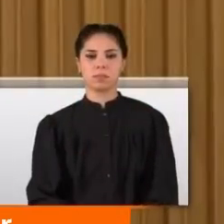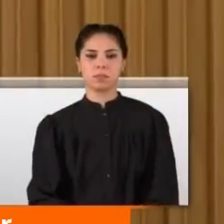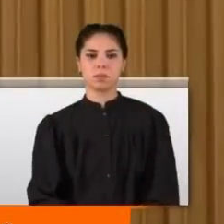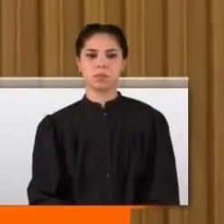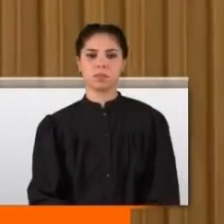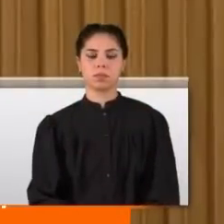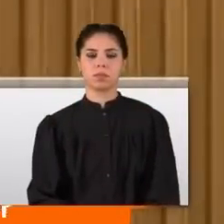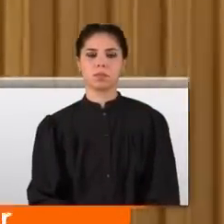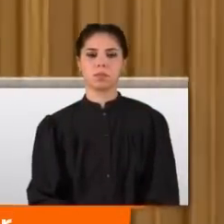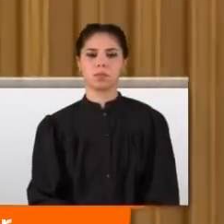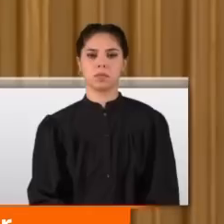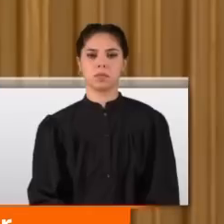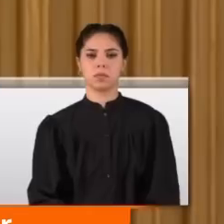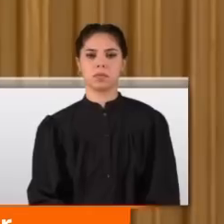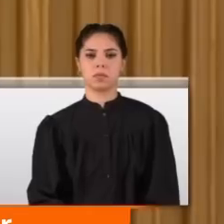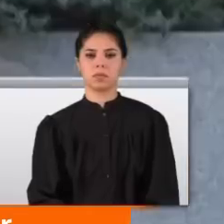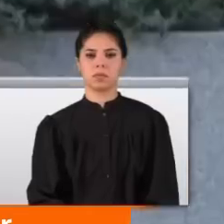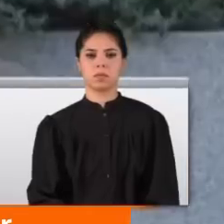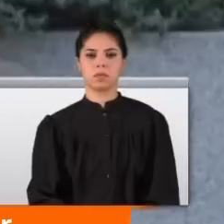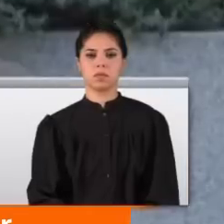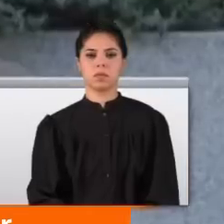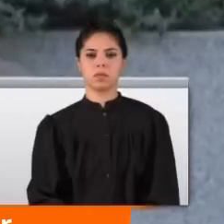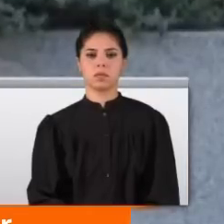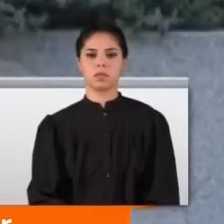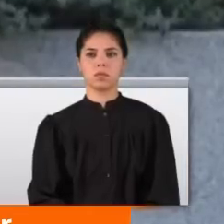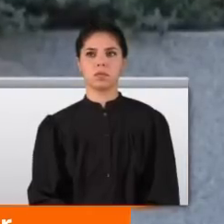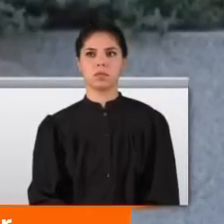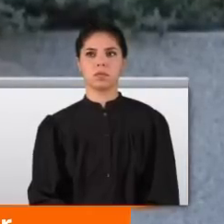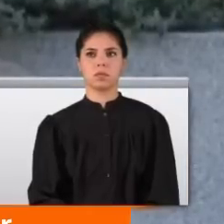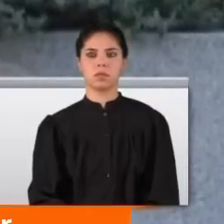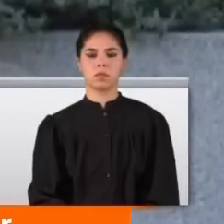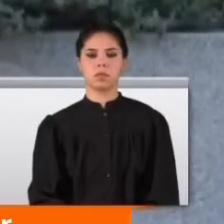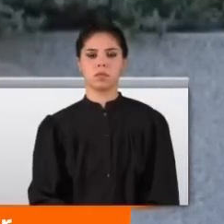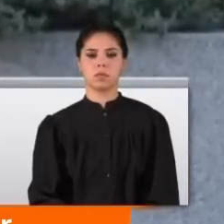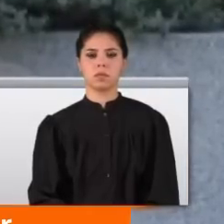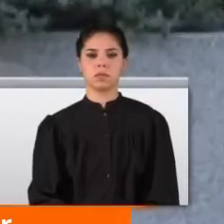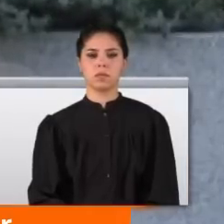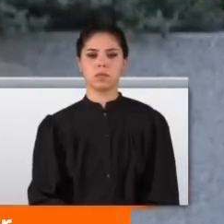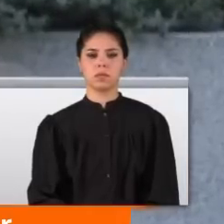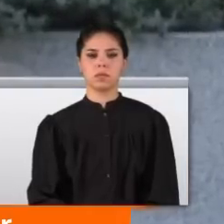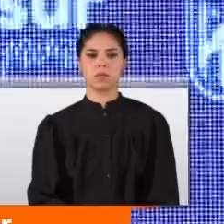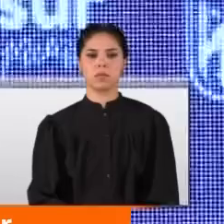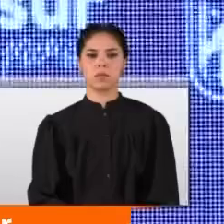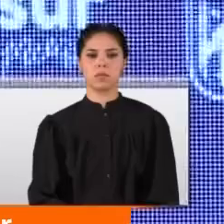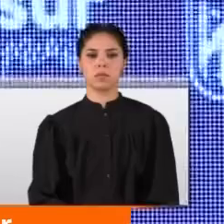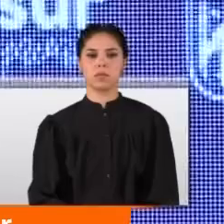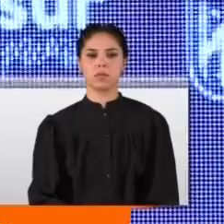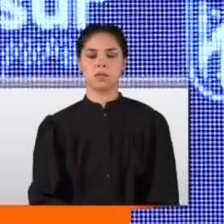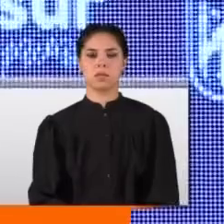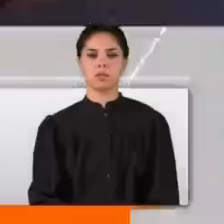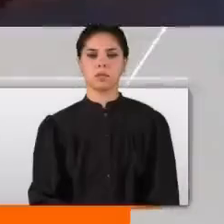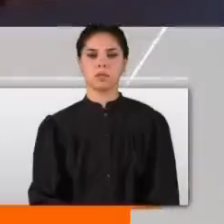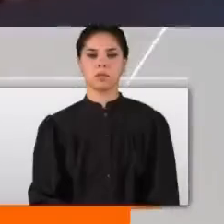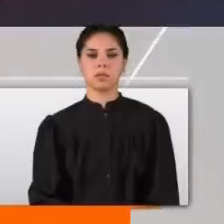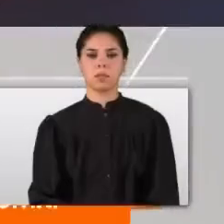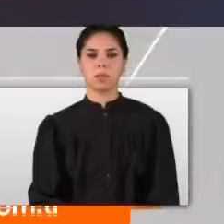Londra'daki bir avuç tefeciye teslim. Sevgili gençler, sizin ihtiyacınız olan parayı buldum. Türkiye inşa